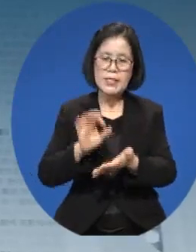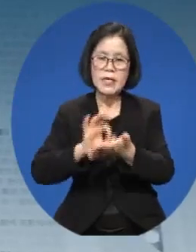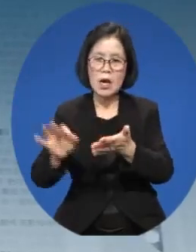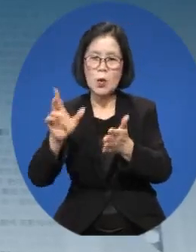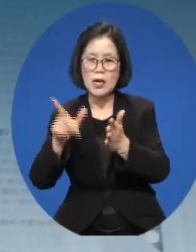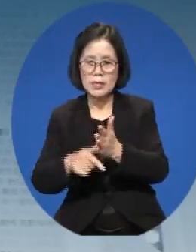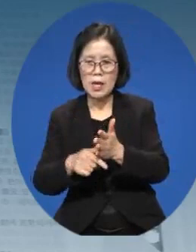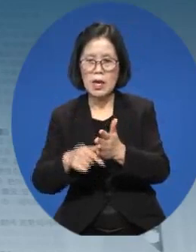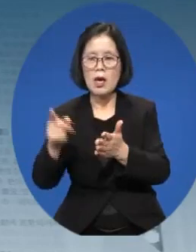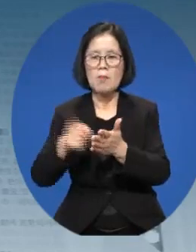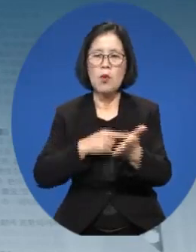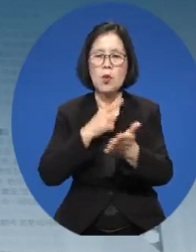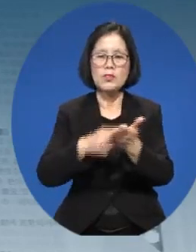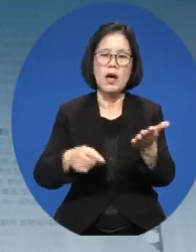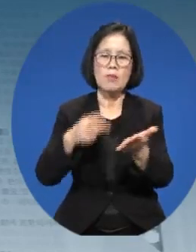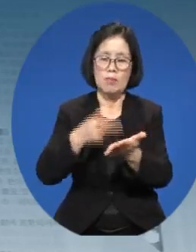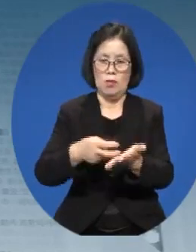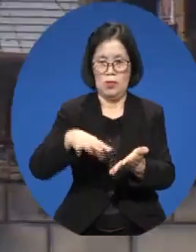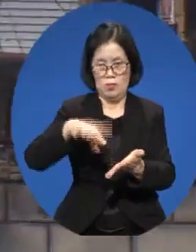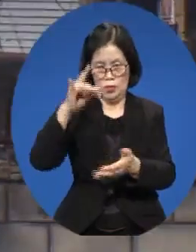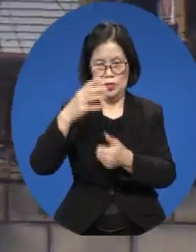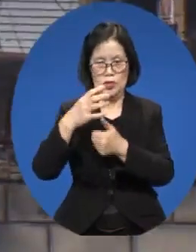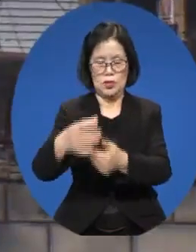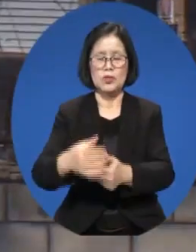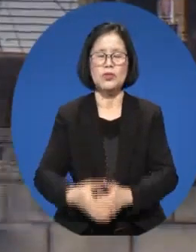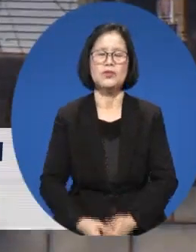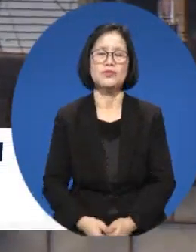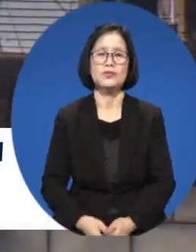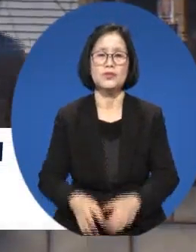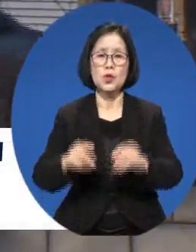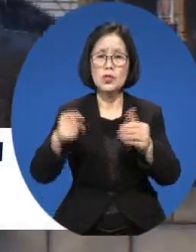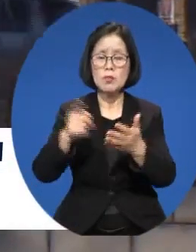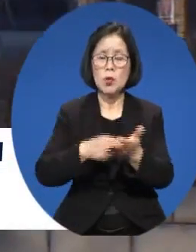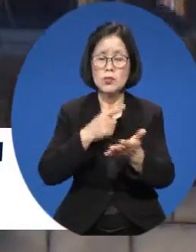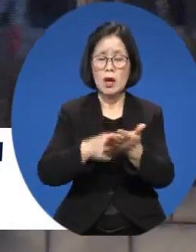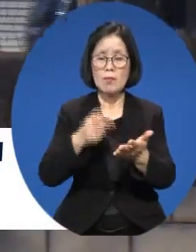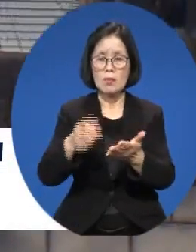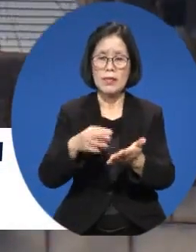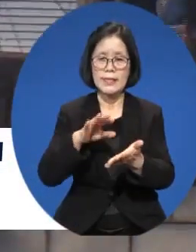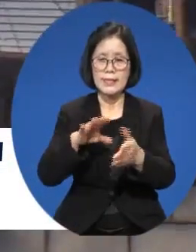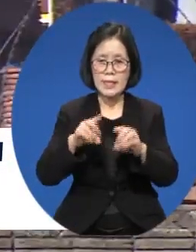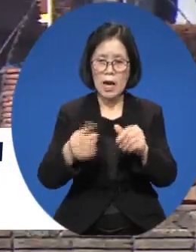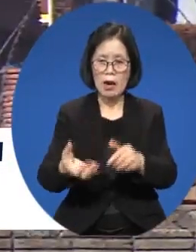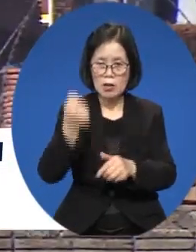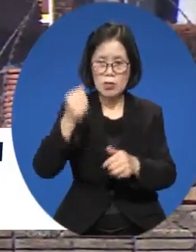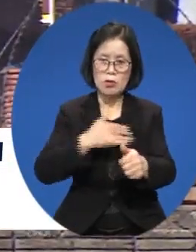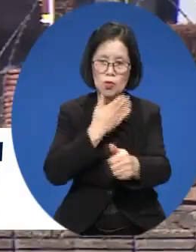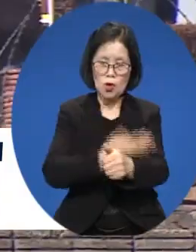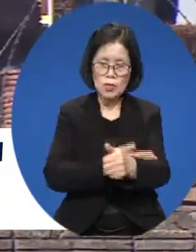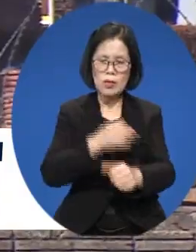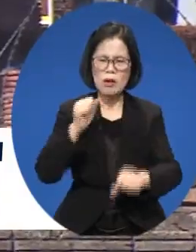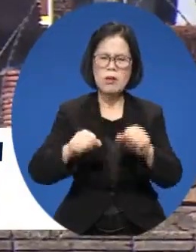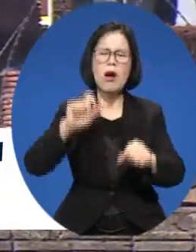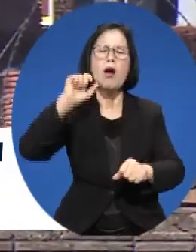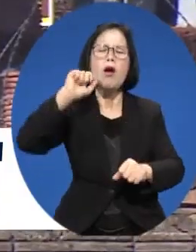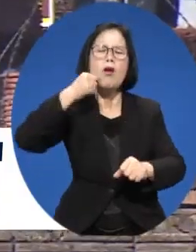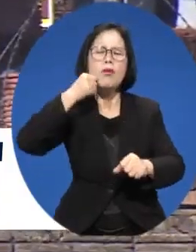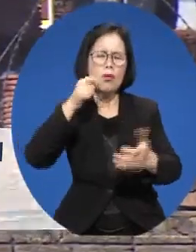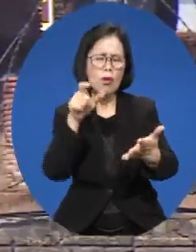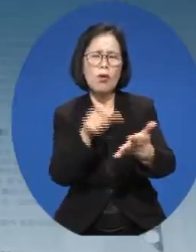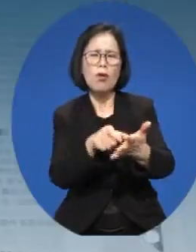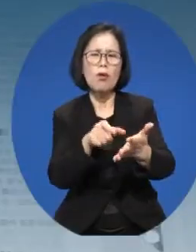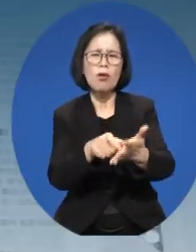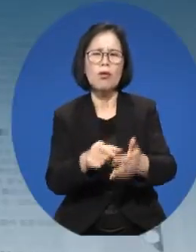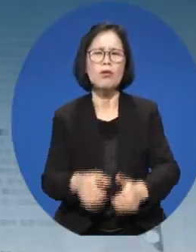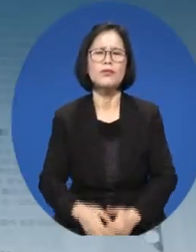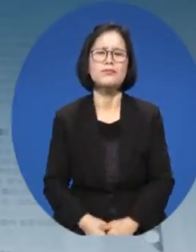토지보상 법이 우선 적용됩니다 토지보상 법은 땅 소유주의 권리 행사 자체가 어렵게 돼있습니다